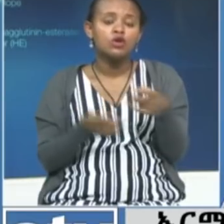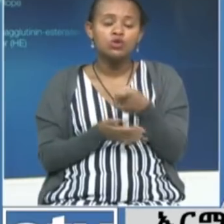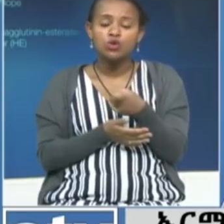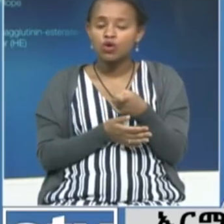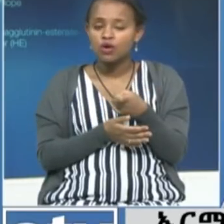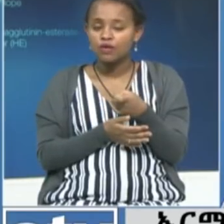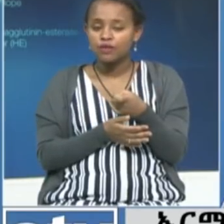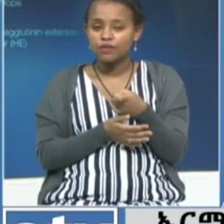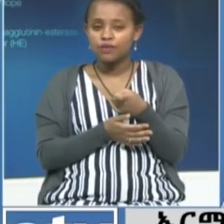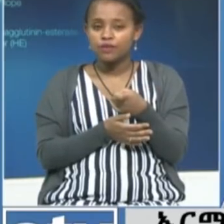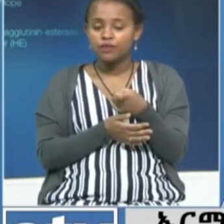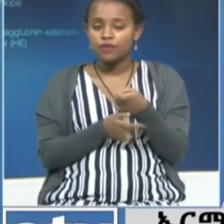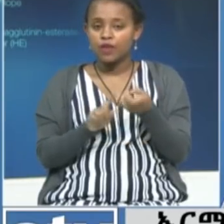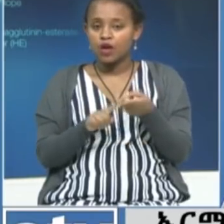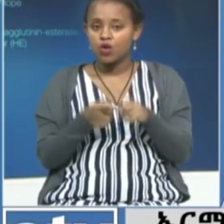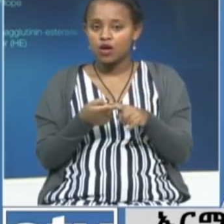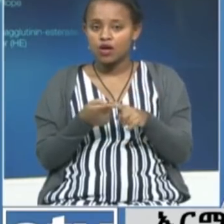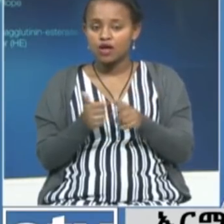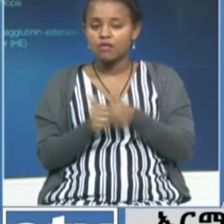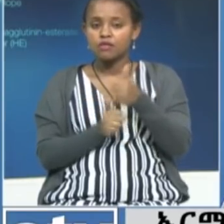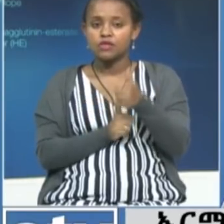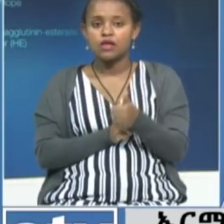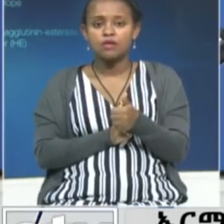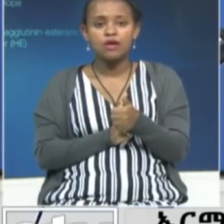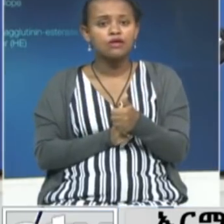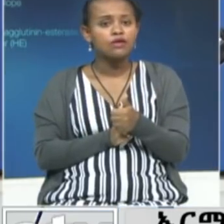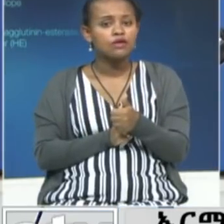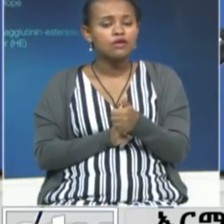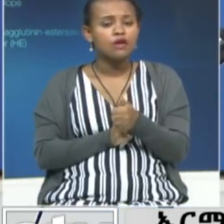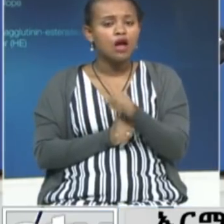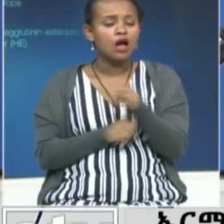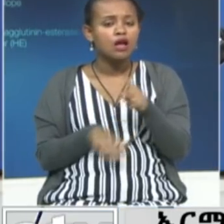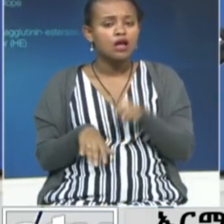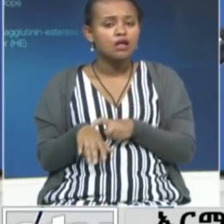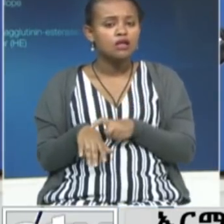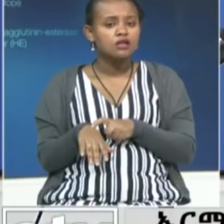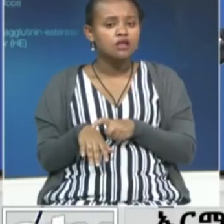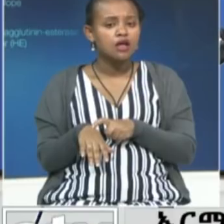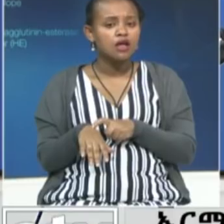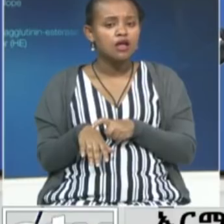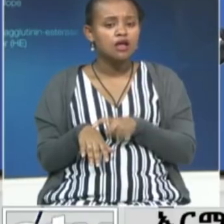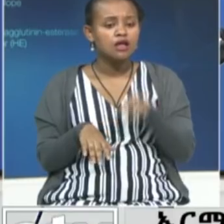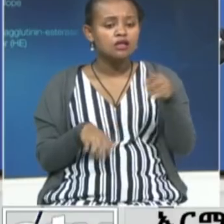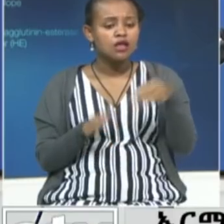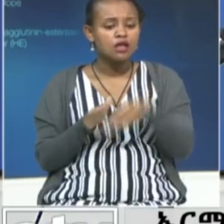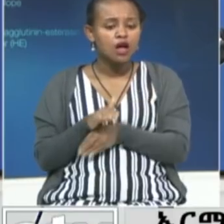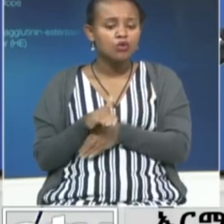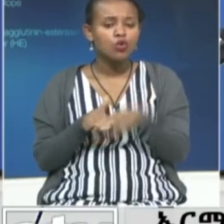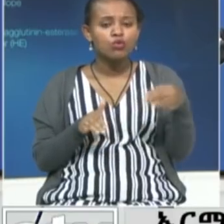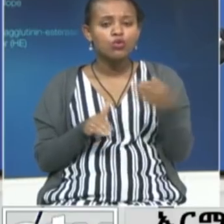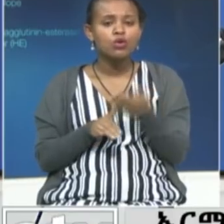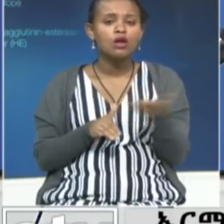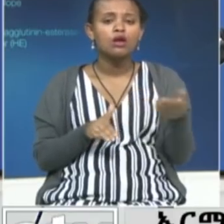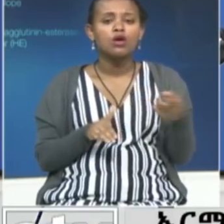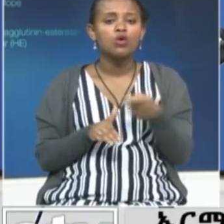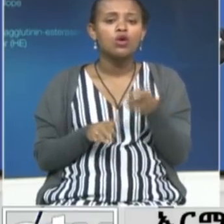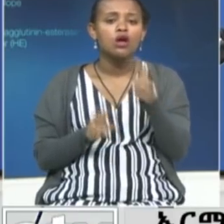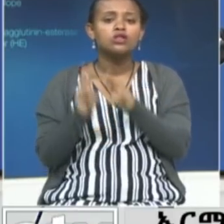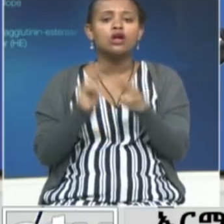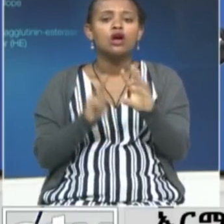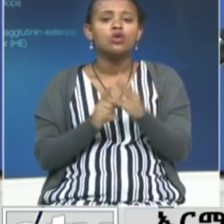ከራስም ከቤተሰብም ከጓደኛም አንጻር አንዳንዴ ወደ ውጭም የምትወጣ ከሆነ የሚያስቸግር ነገሮች አለ